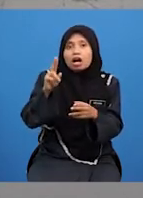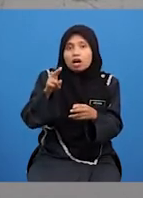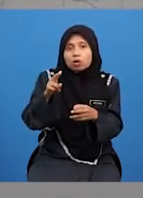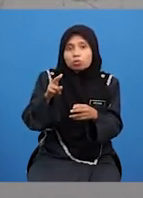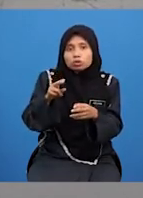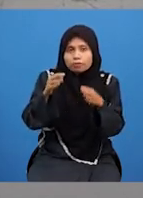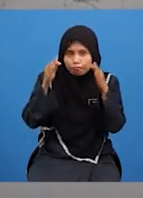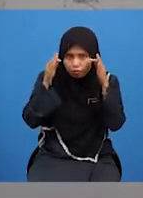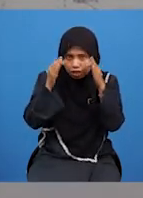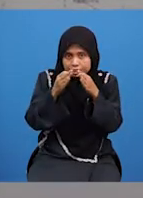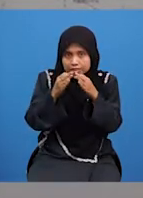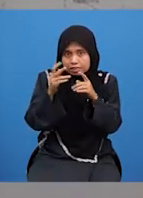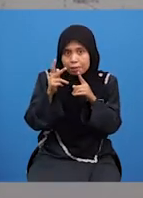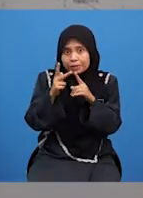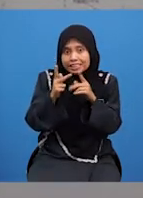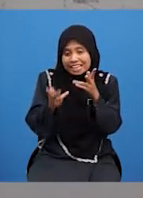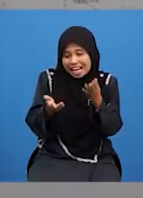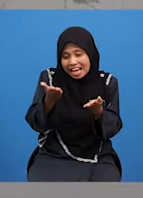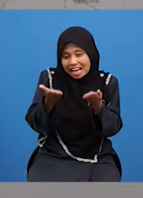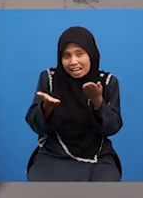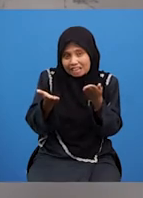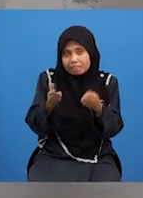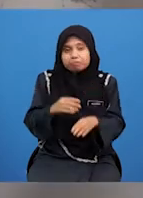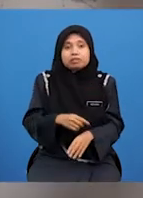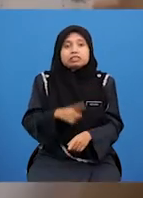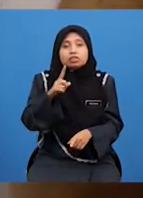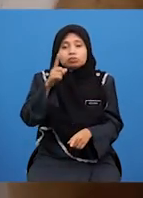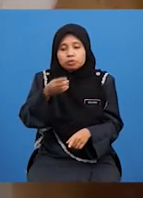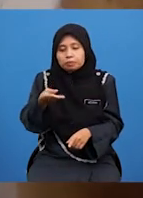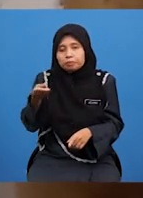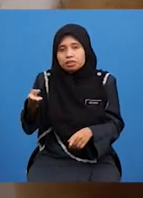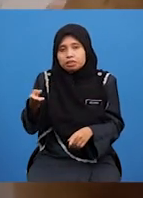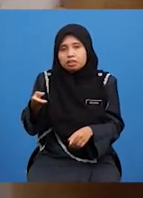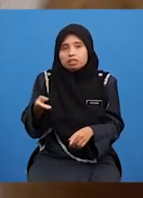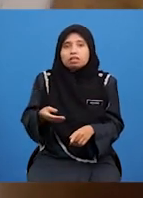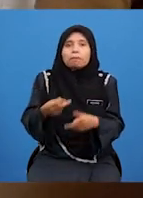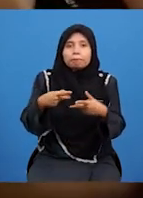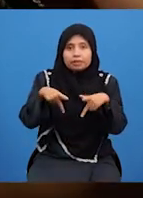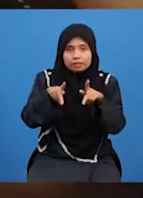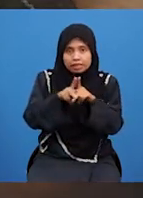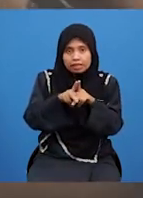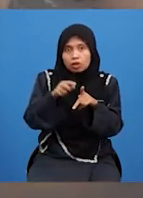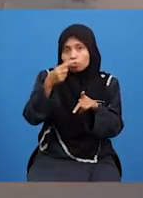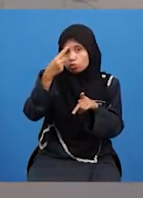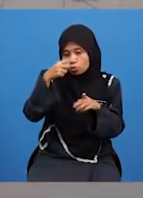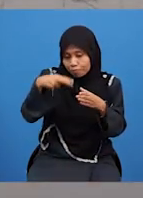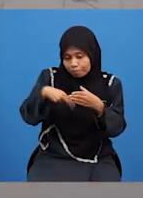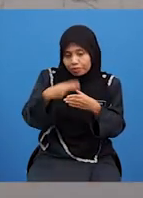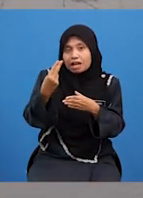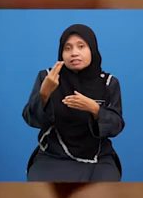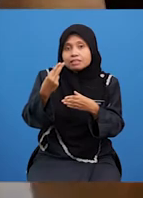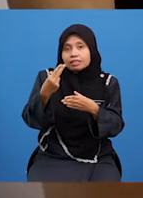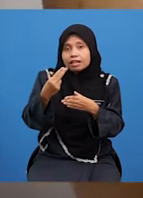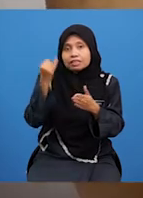kadar banding sesuatu objek. Ini adalah penting bagi menghasilkan imej objek yang